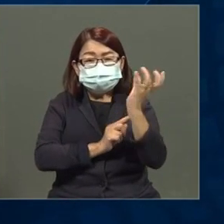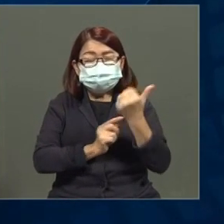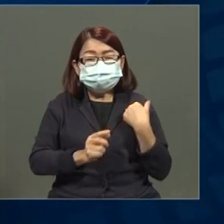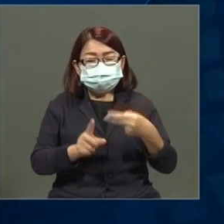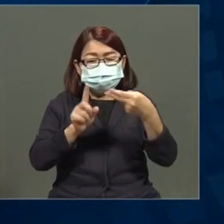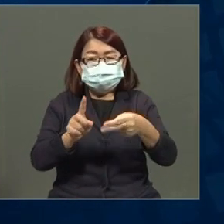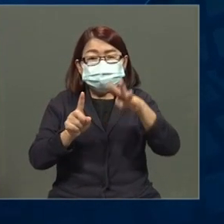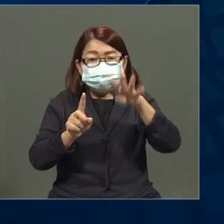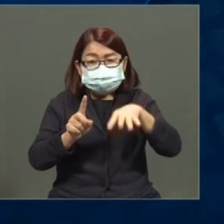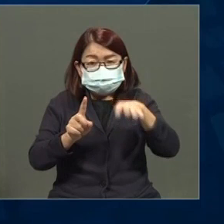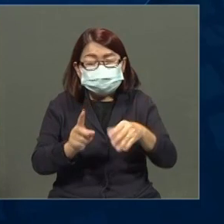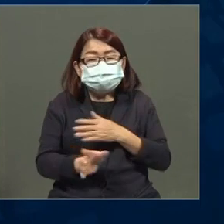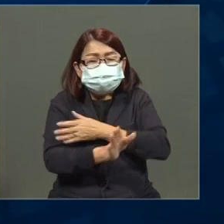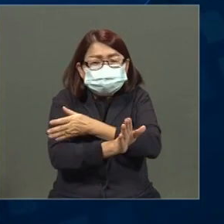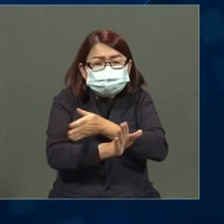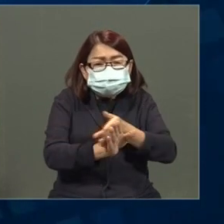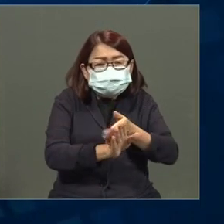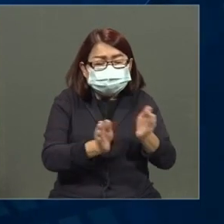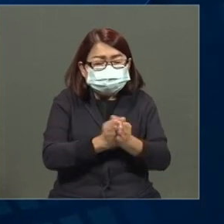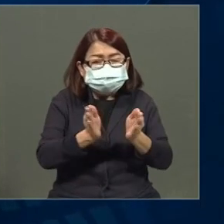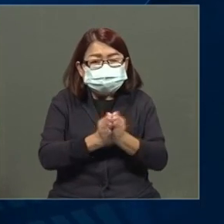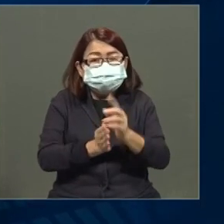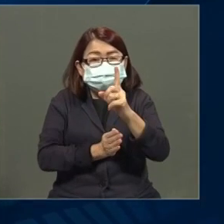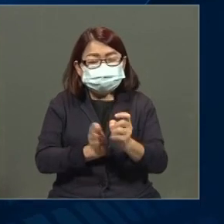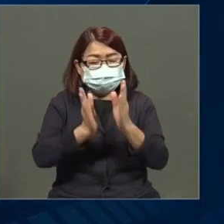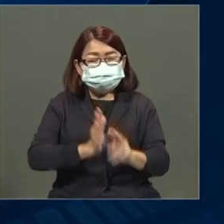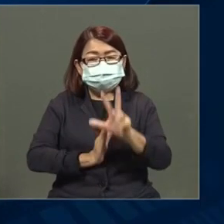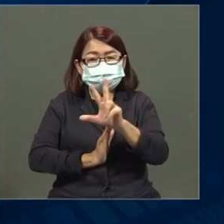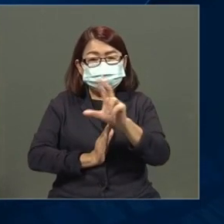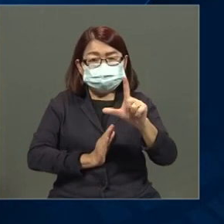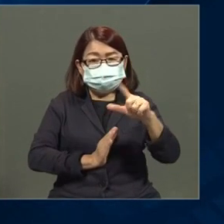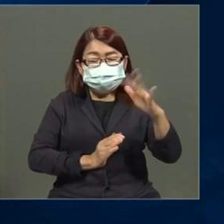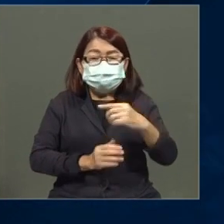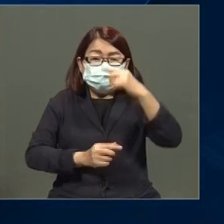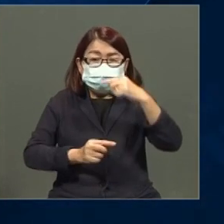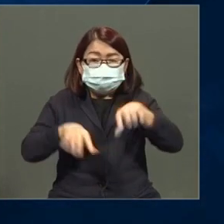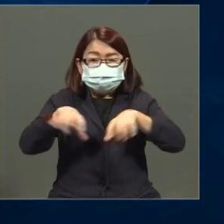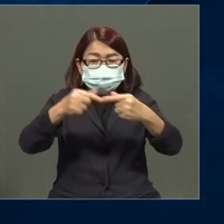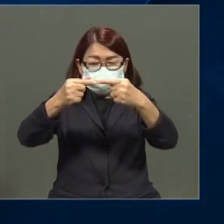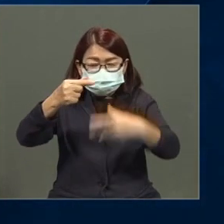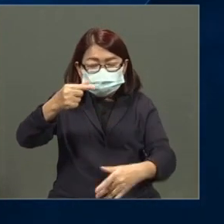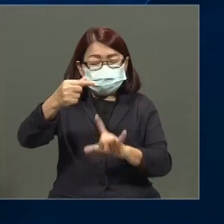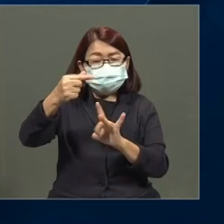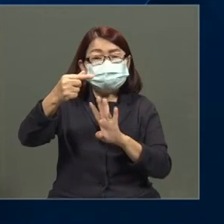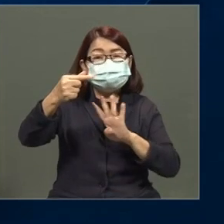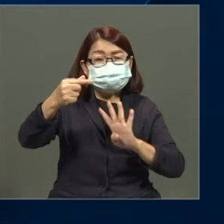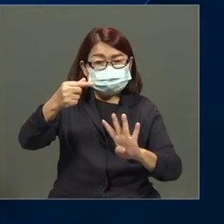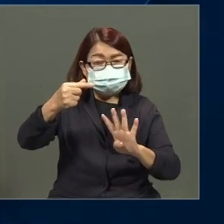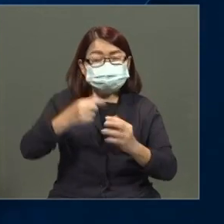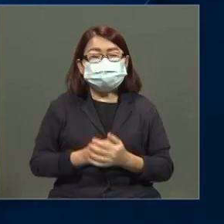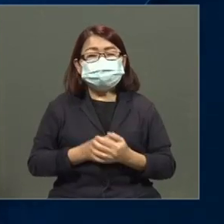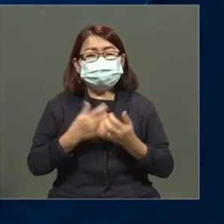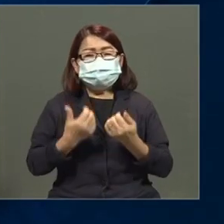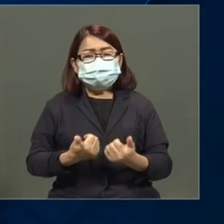ทำให้รวมแล้วนะคะเป็น3ล้านกว่ารายค่ะประเทศไทยอยู่ที่อันดับ104นะคะก็